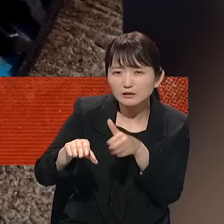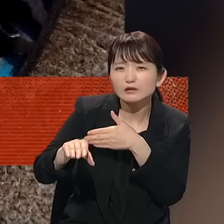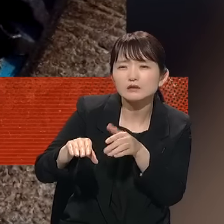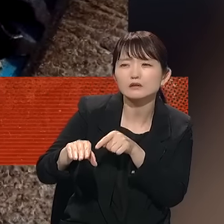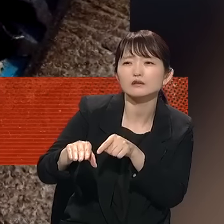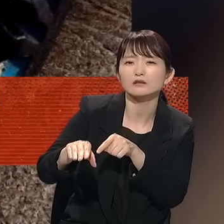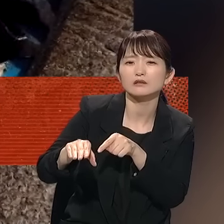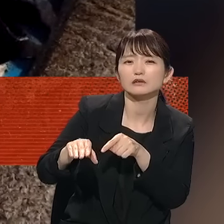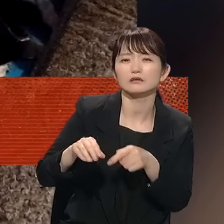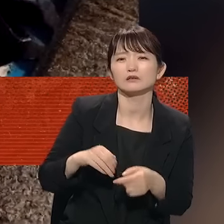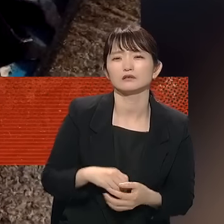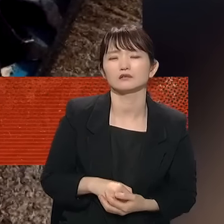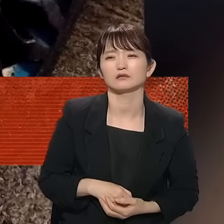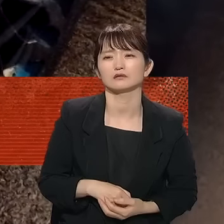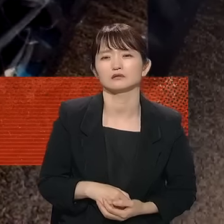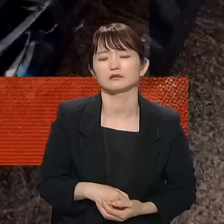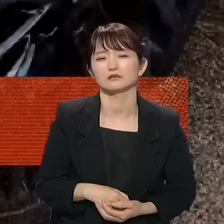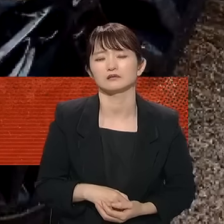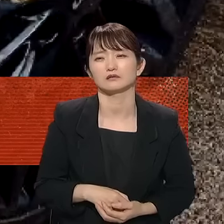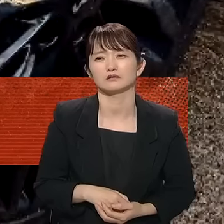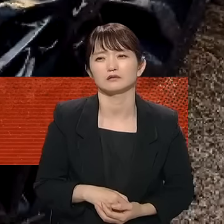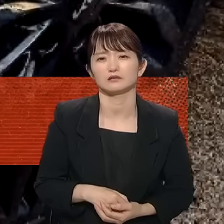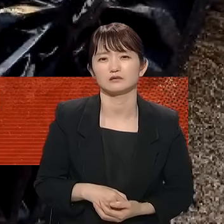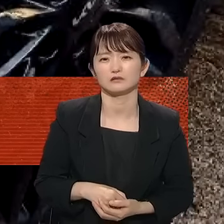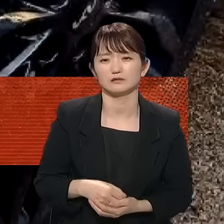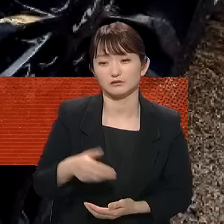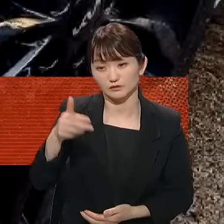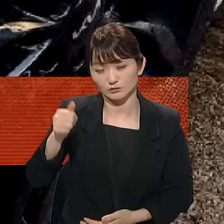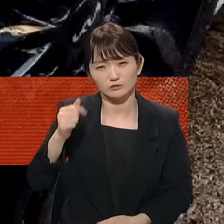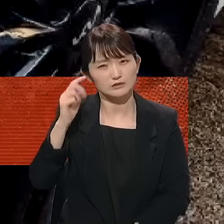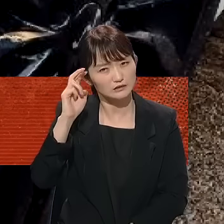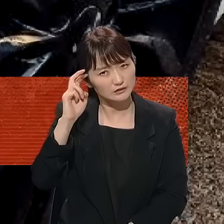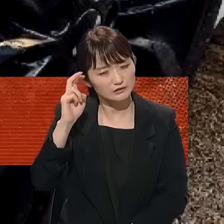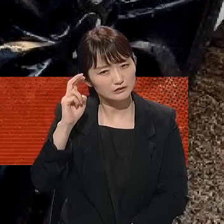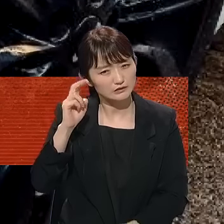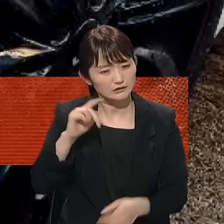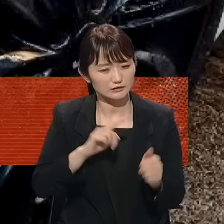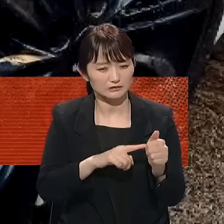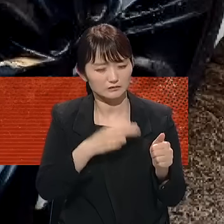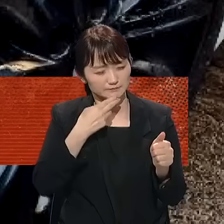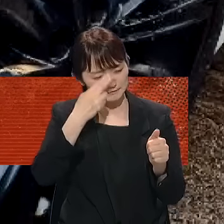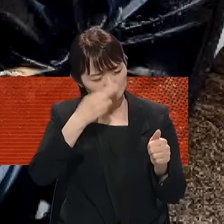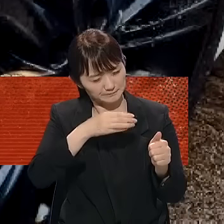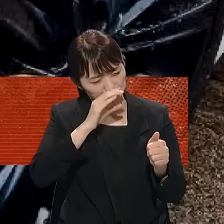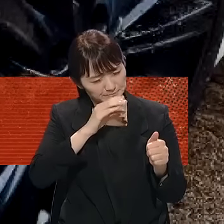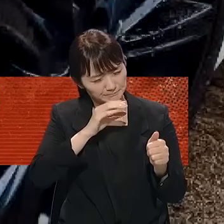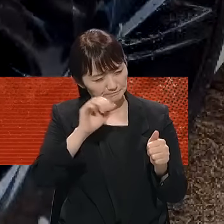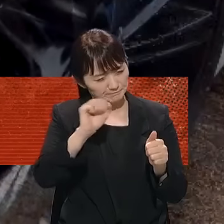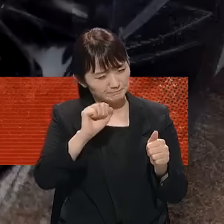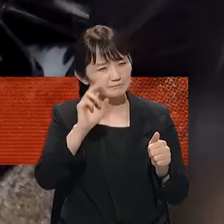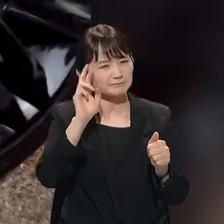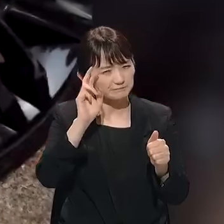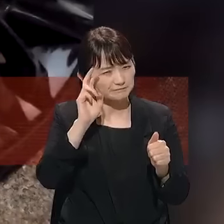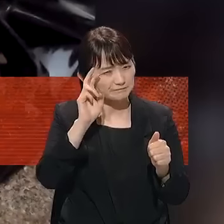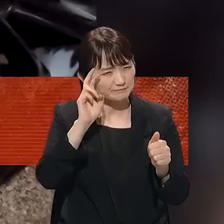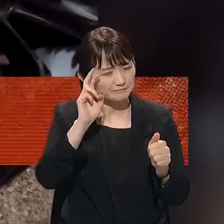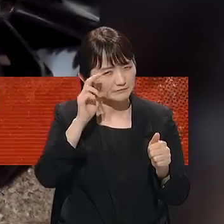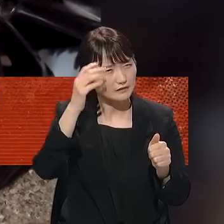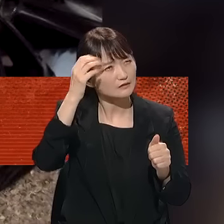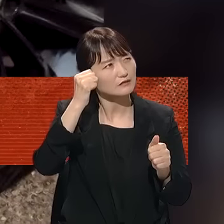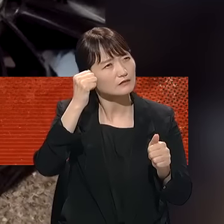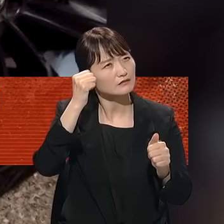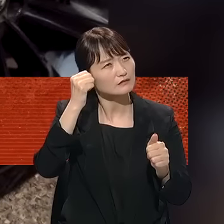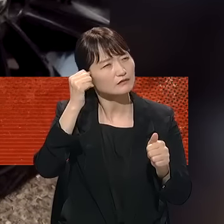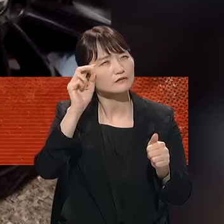라고 생각을 해보니까 이거는 이제 차주분의 추측입니다. 혹시 음주를 했던 게 아닐까. 기억을